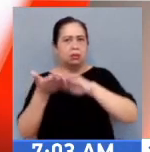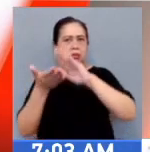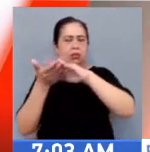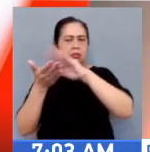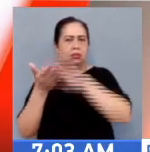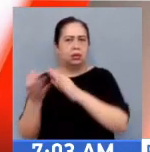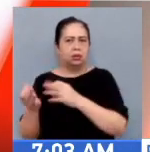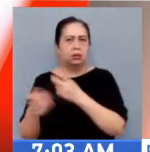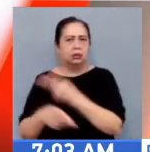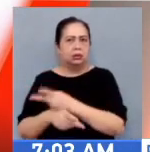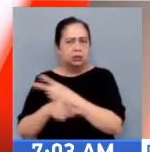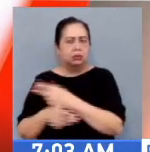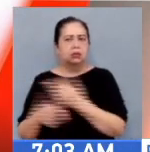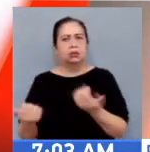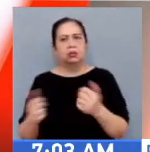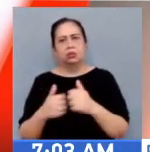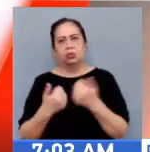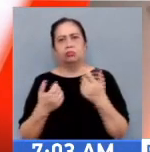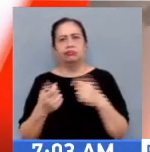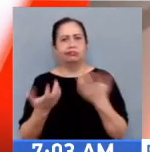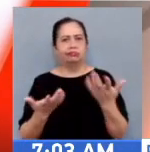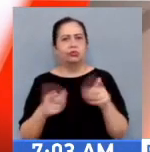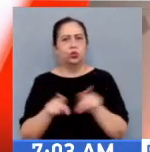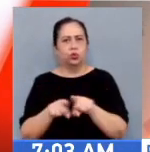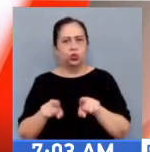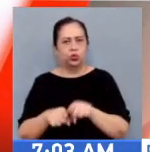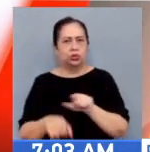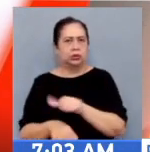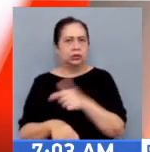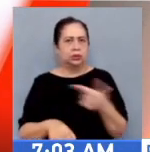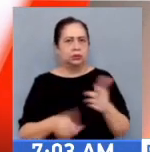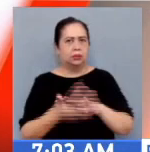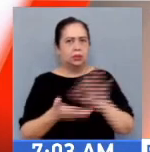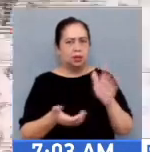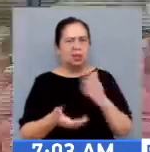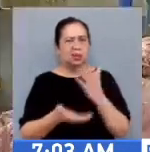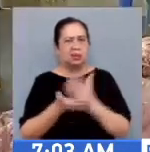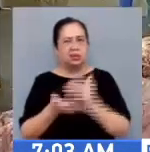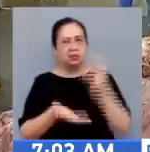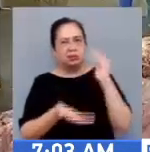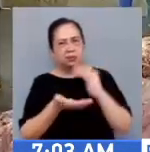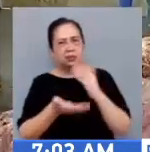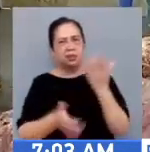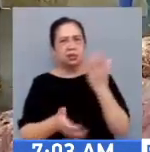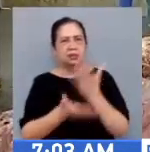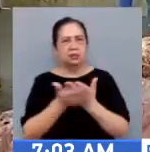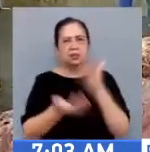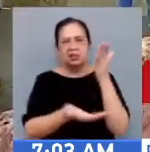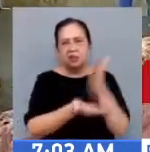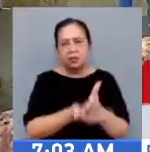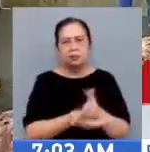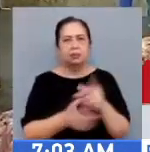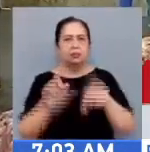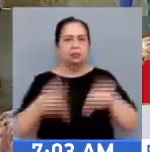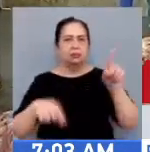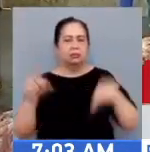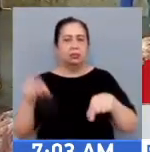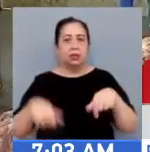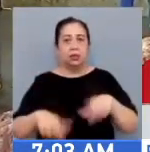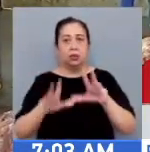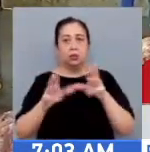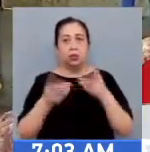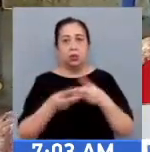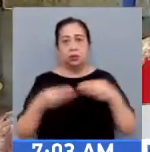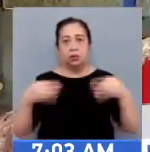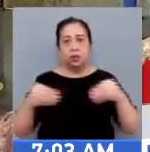lahat ngayon yung mga producers. Yung iba ay nagpapawas, yung iba ay tumigil. Dito sa Commonwealth Market sa Quezon City, nagsimula ang